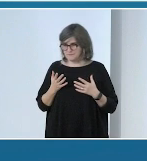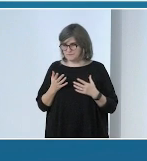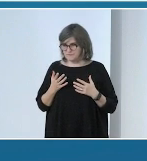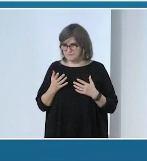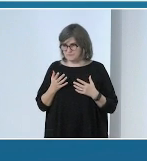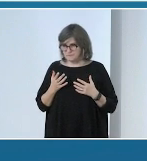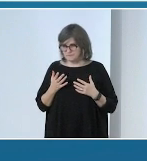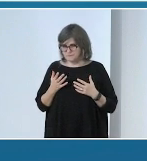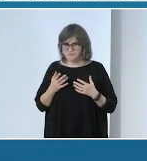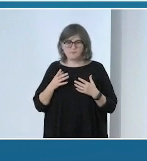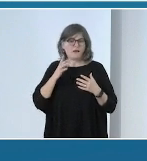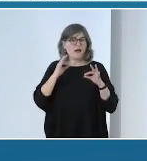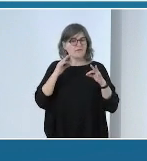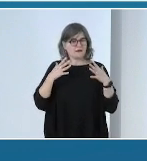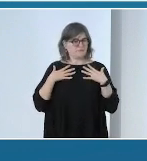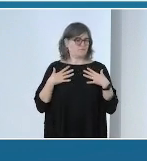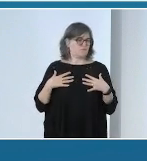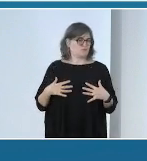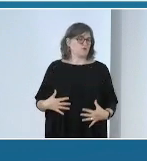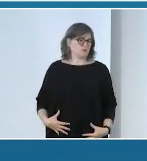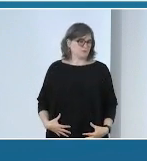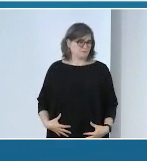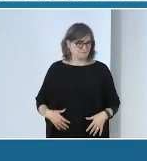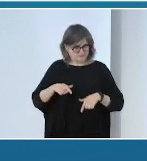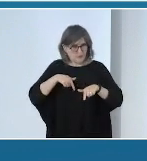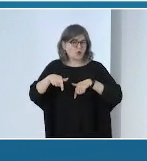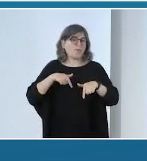au niveau posturomoteur.